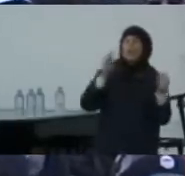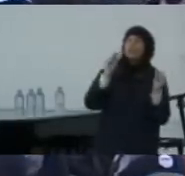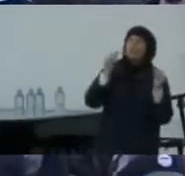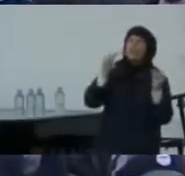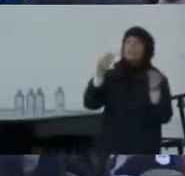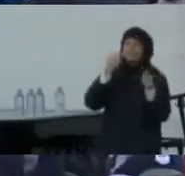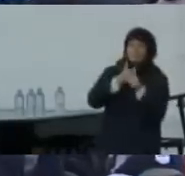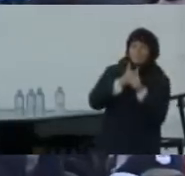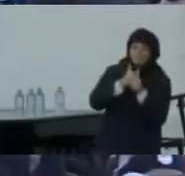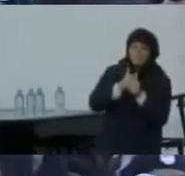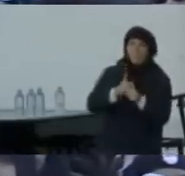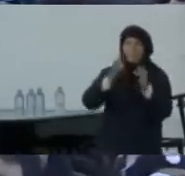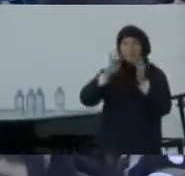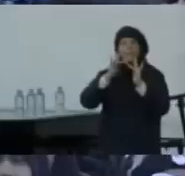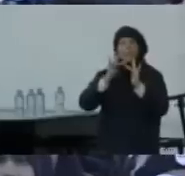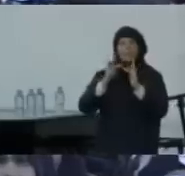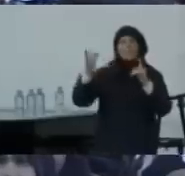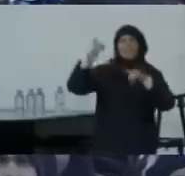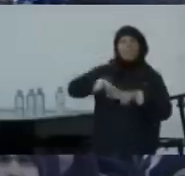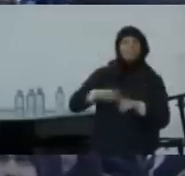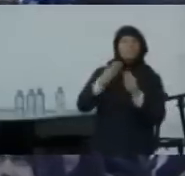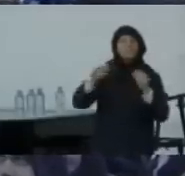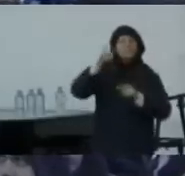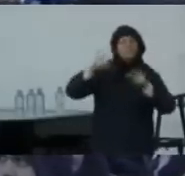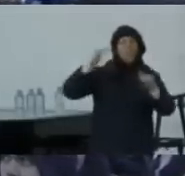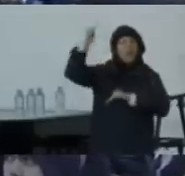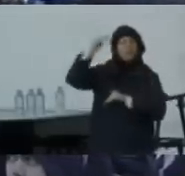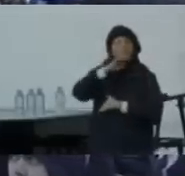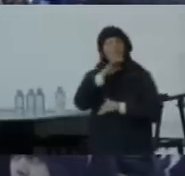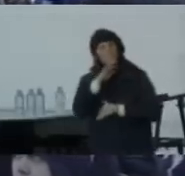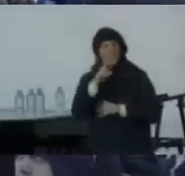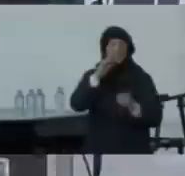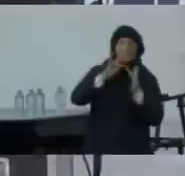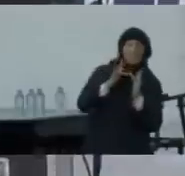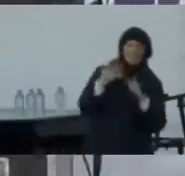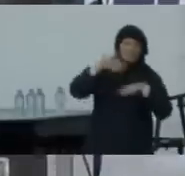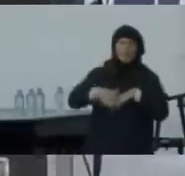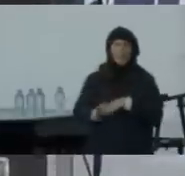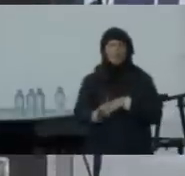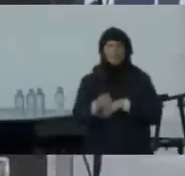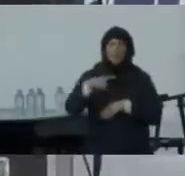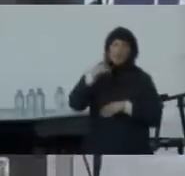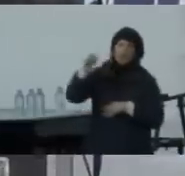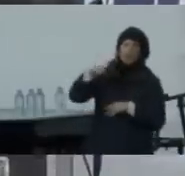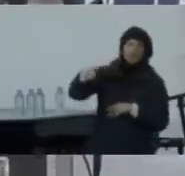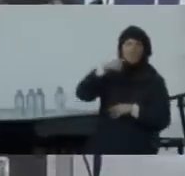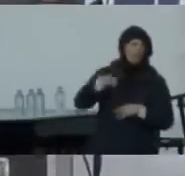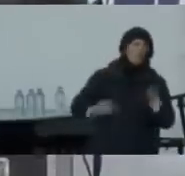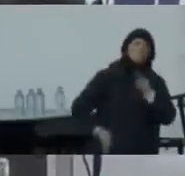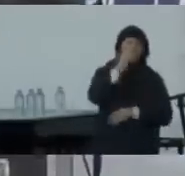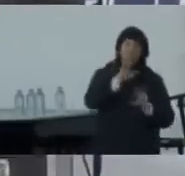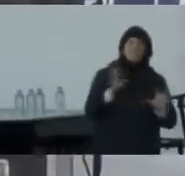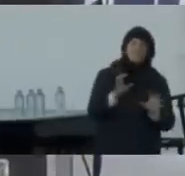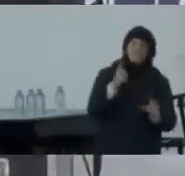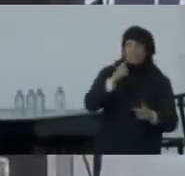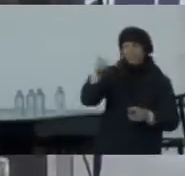adulte, il 60%, non va in internet, e allora dicono a me vai in televisione, io dico a loro alzate il culo e uscite e